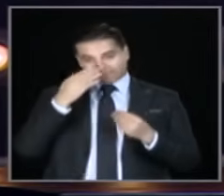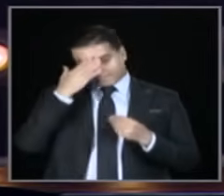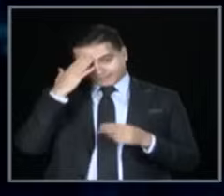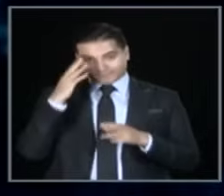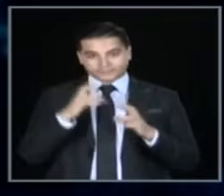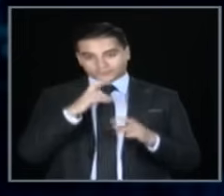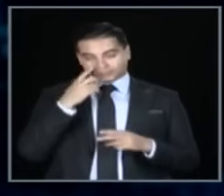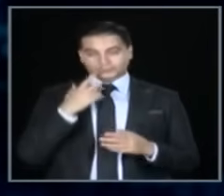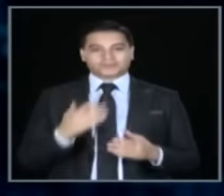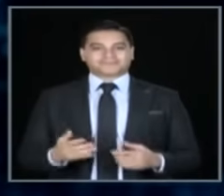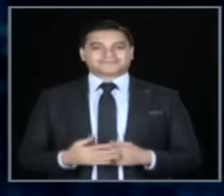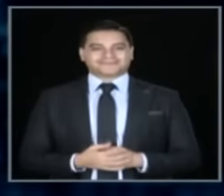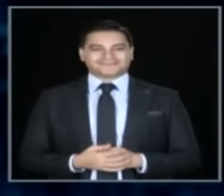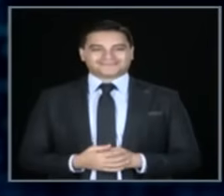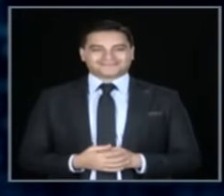فقره المعرفه.